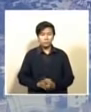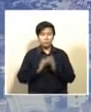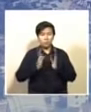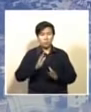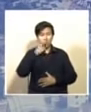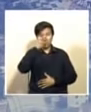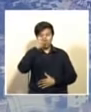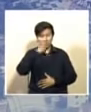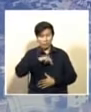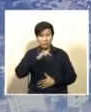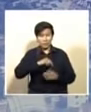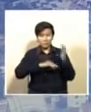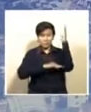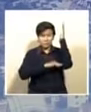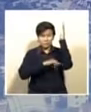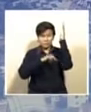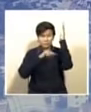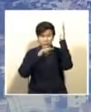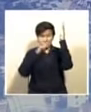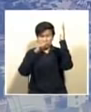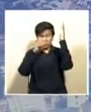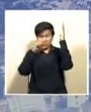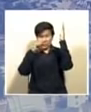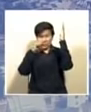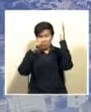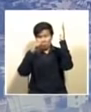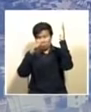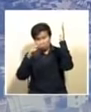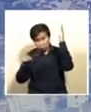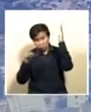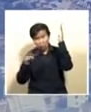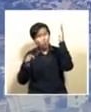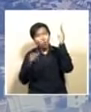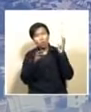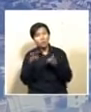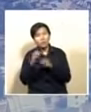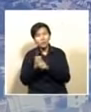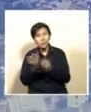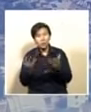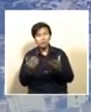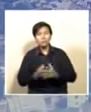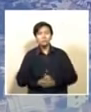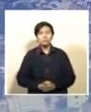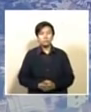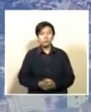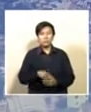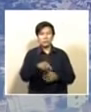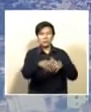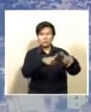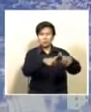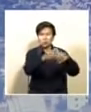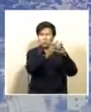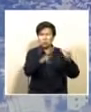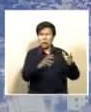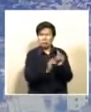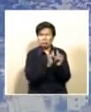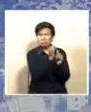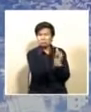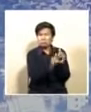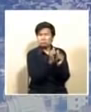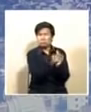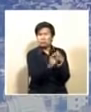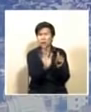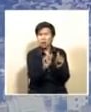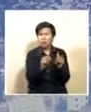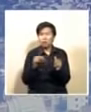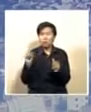ณสุขในช่วง2วันนะครับก็คือ27-28ก็พบว่า71% นี่ทำเป็นนิสัยแล้วนะครับก็คือทำประจ